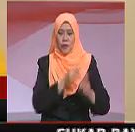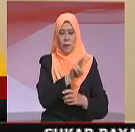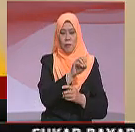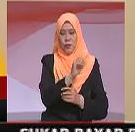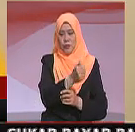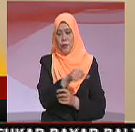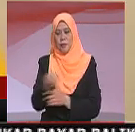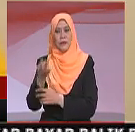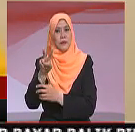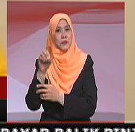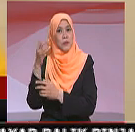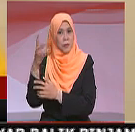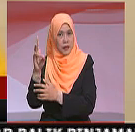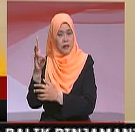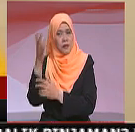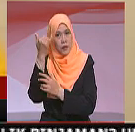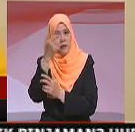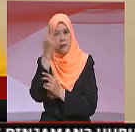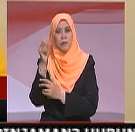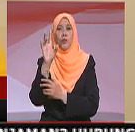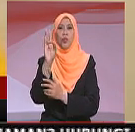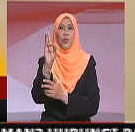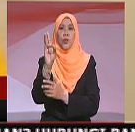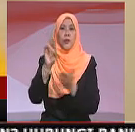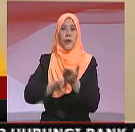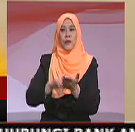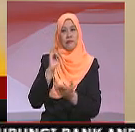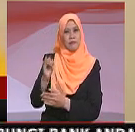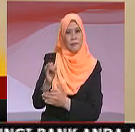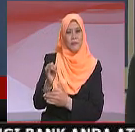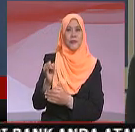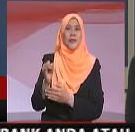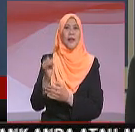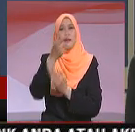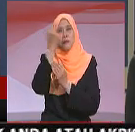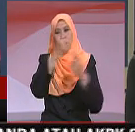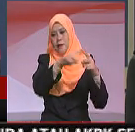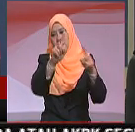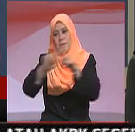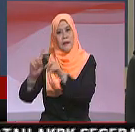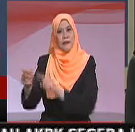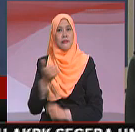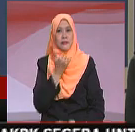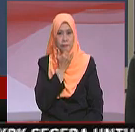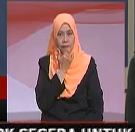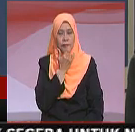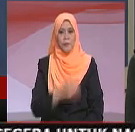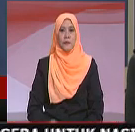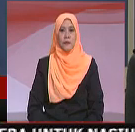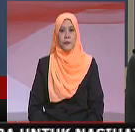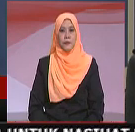hingga 2017 berdasarkan 7 rekod jenayah dimilikinya atas pelbagai kesalahan. Balik